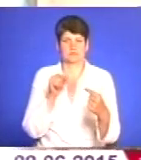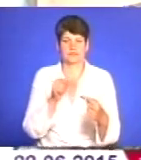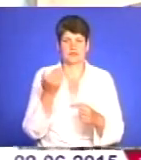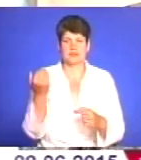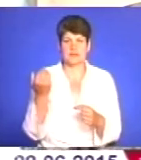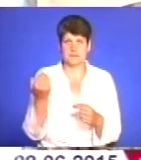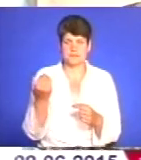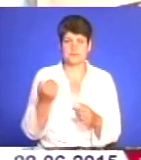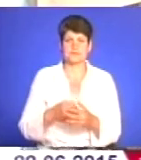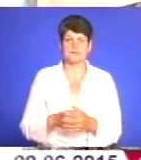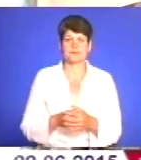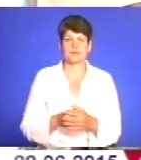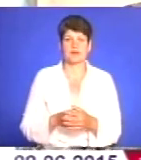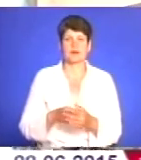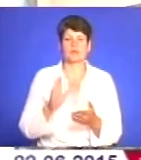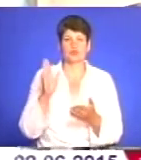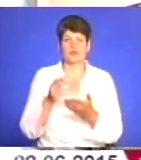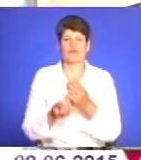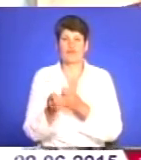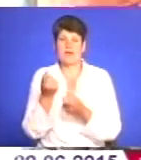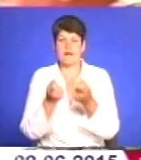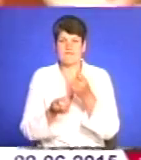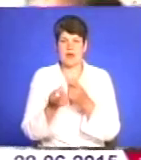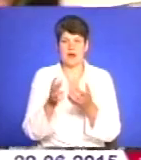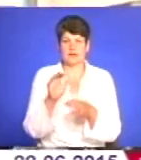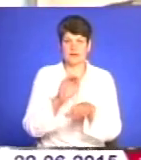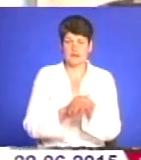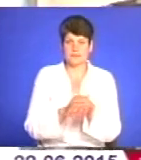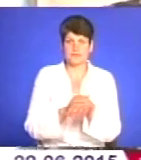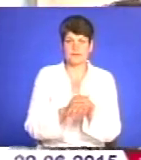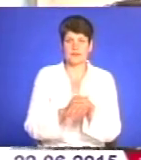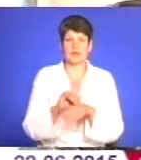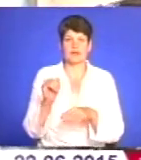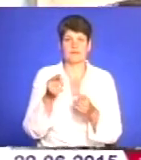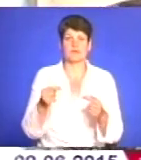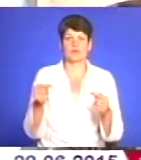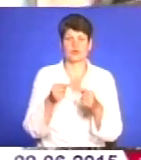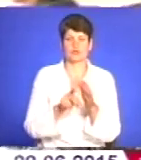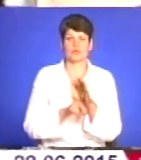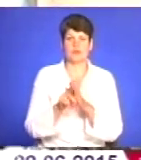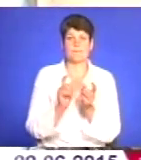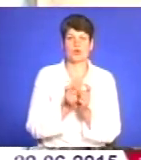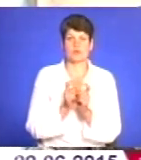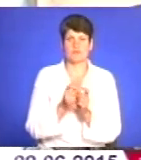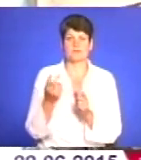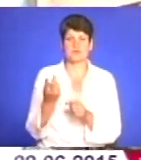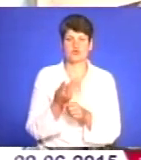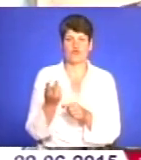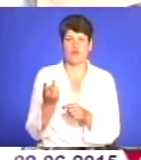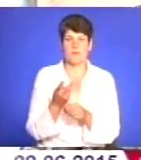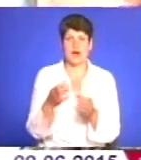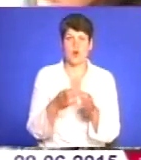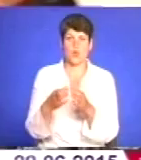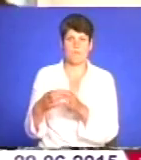їх знешкоджувати, виявляти. І, значить, відповідно, починається боротьба між двома